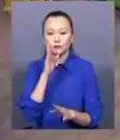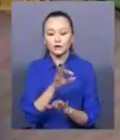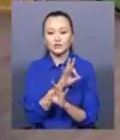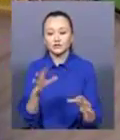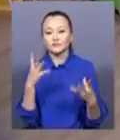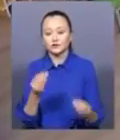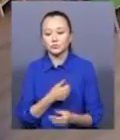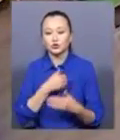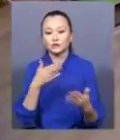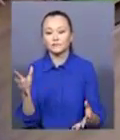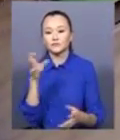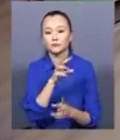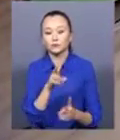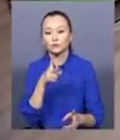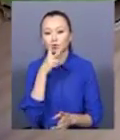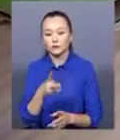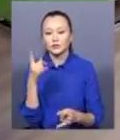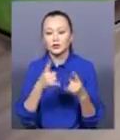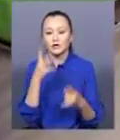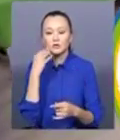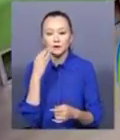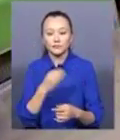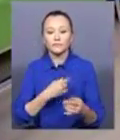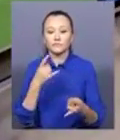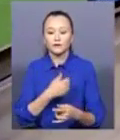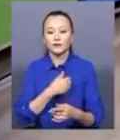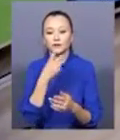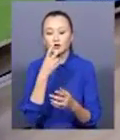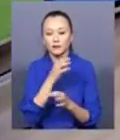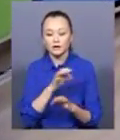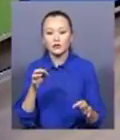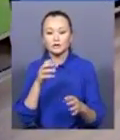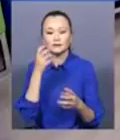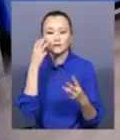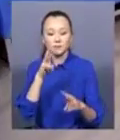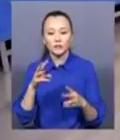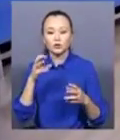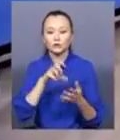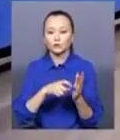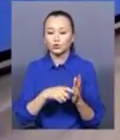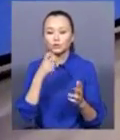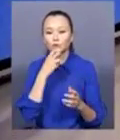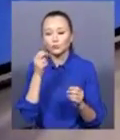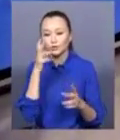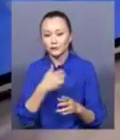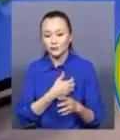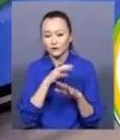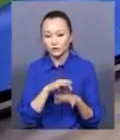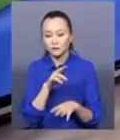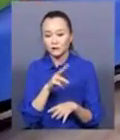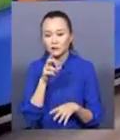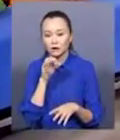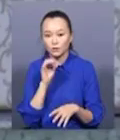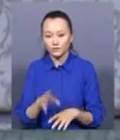Доброго утра и отличного дня мы желаем всем, кто сейчас смотрит телеканал «Алматы». В эфире в яркой современной студии программа «Кулипоян» и я, ее